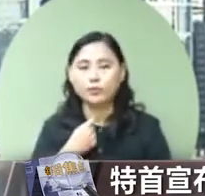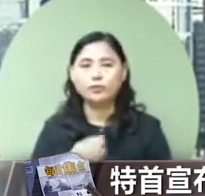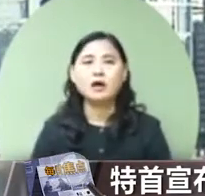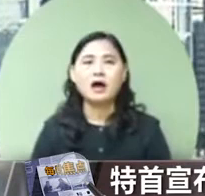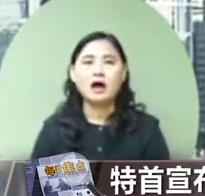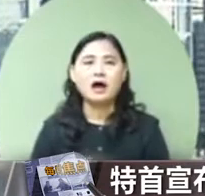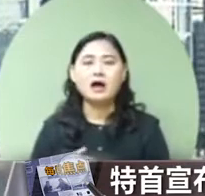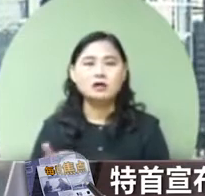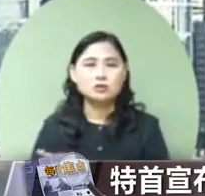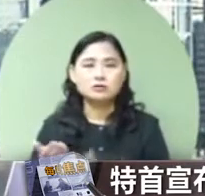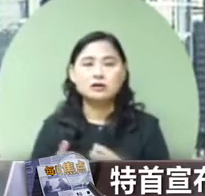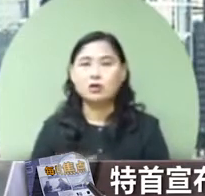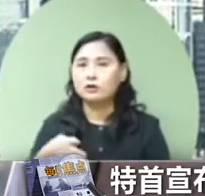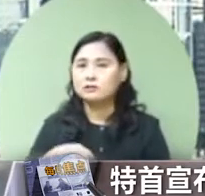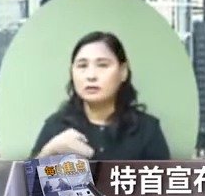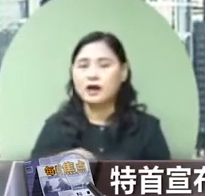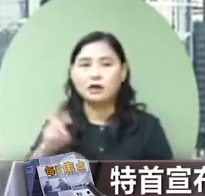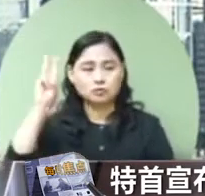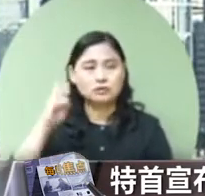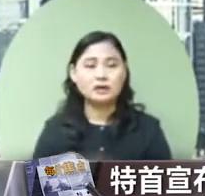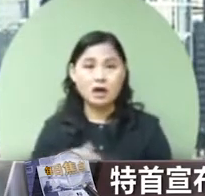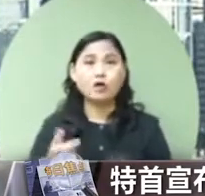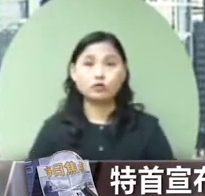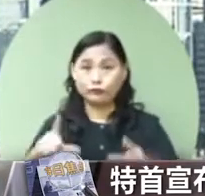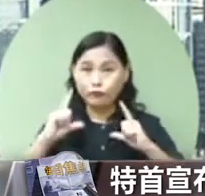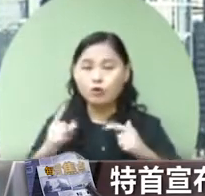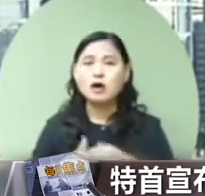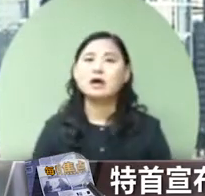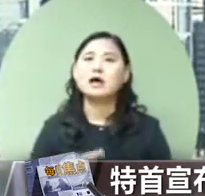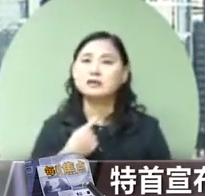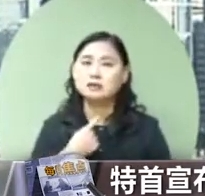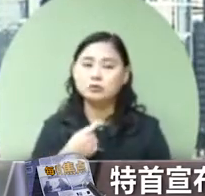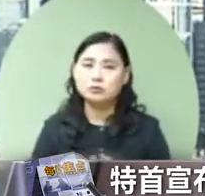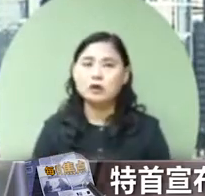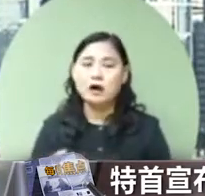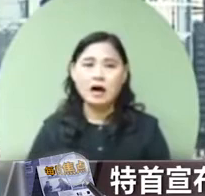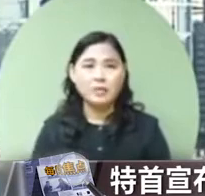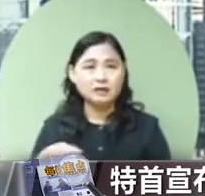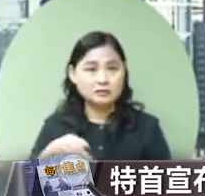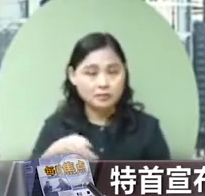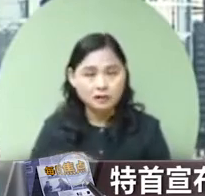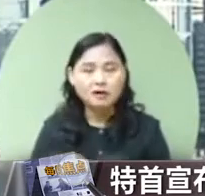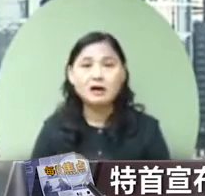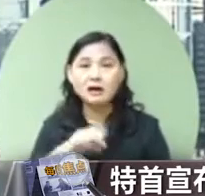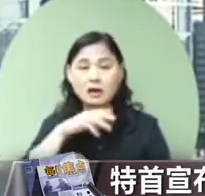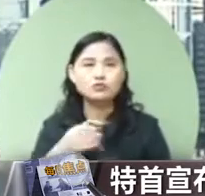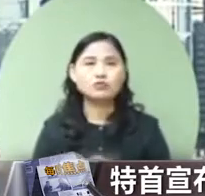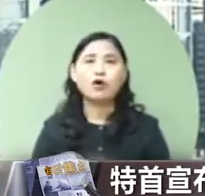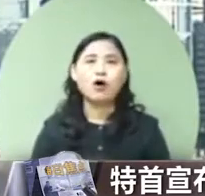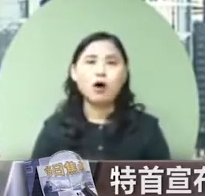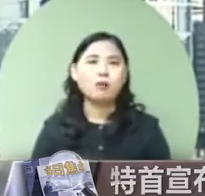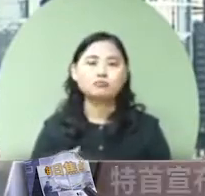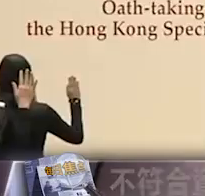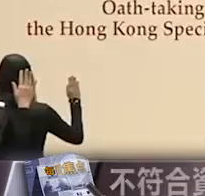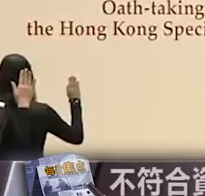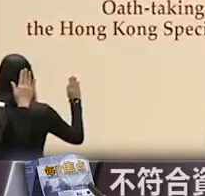亦都要覆我哋，佢係咪準備嚟出席呢個宣誓嘅儀式？如果係拒絕出席咧，亦都係等於咧就喪失區議員嘅